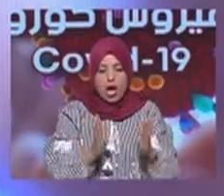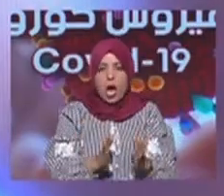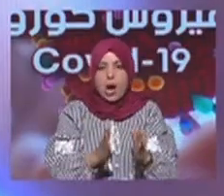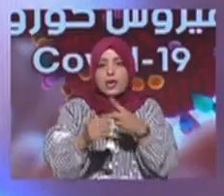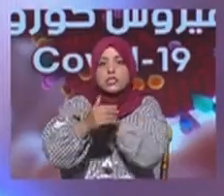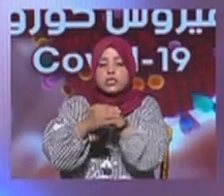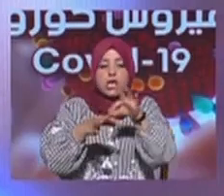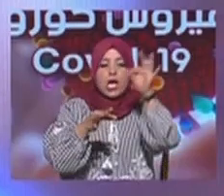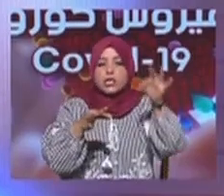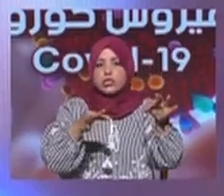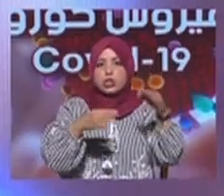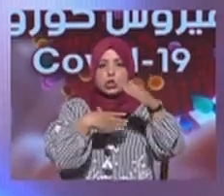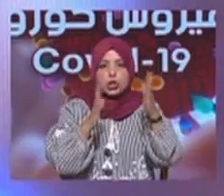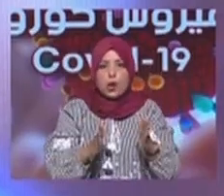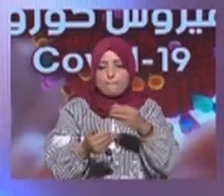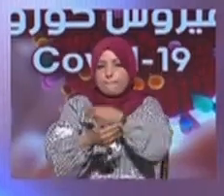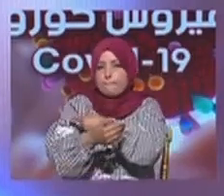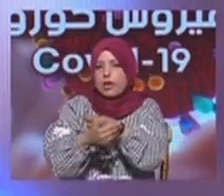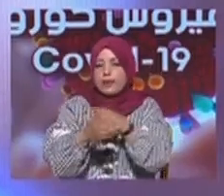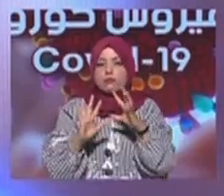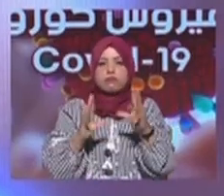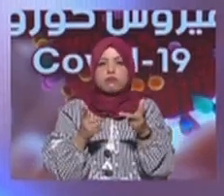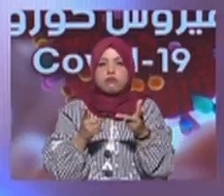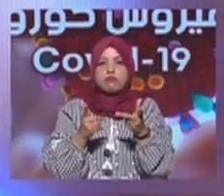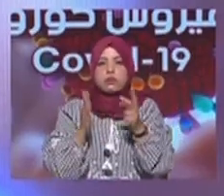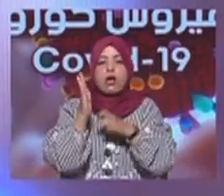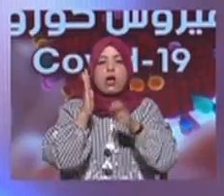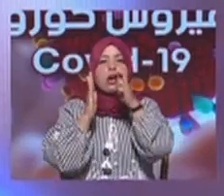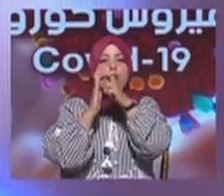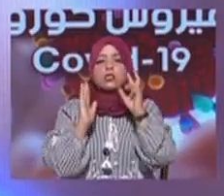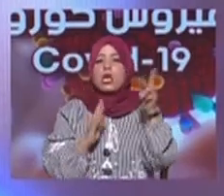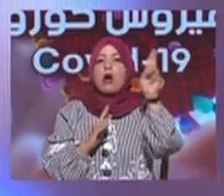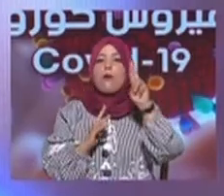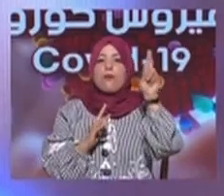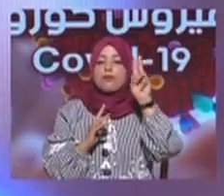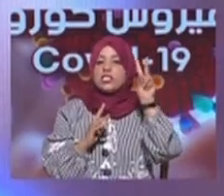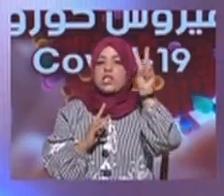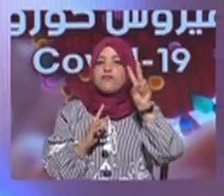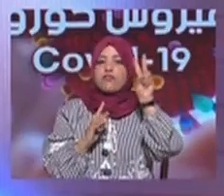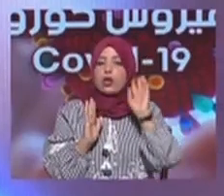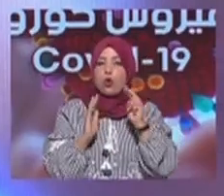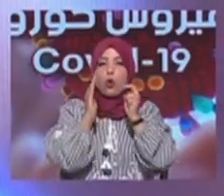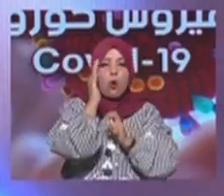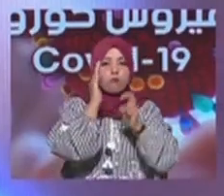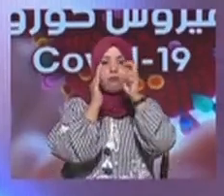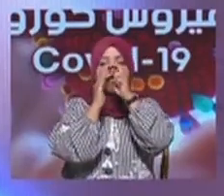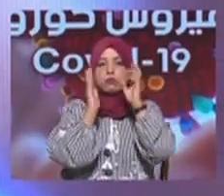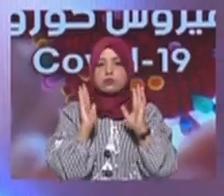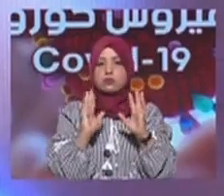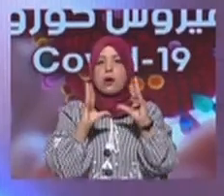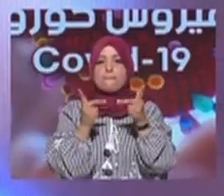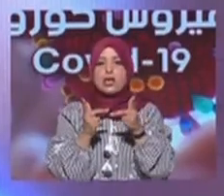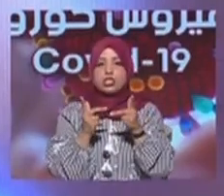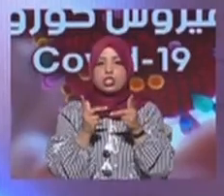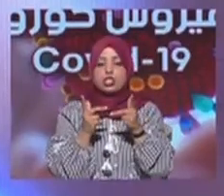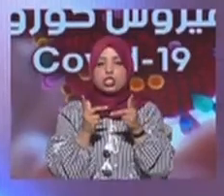النتائج المخبريه وحدها ما عندهاش قيمه كيما وقت اللي تربطها بالمعلومات السريريه باش نقول هذا سي ان كا سوسبي